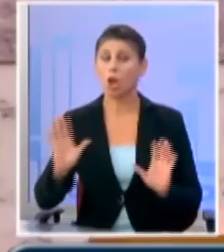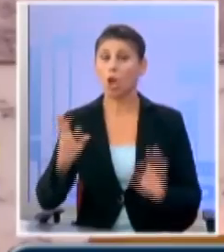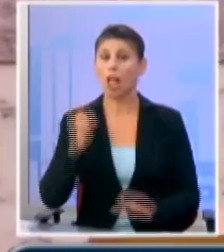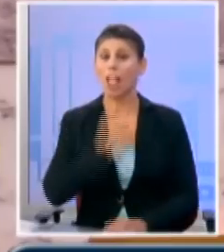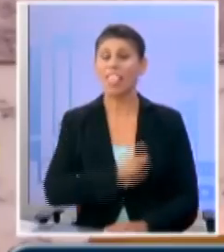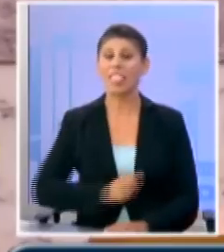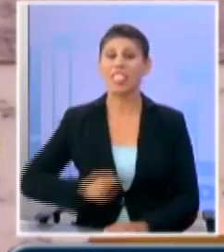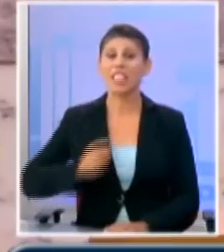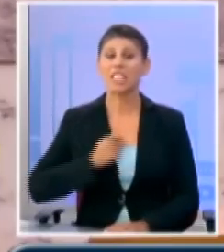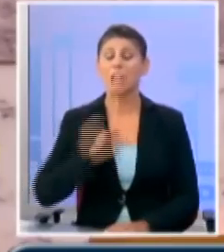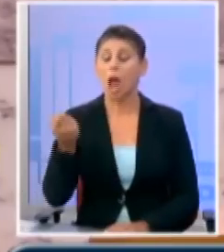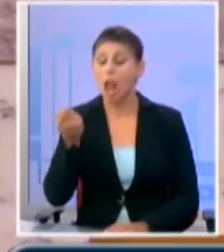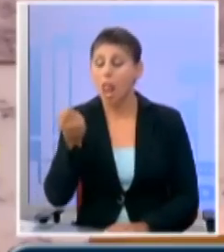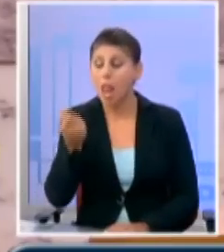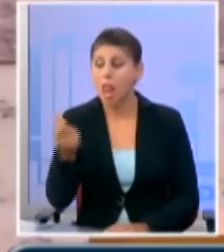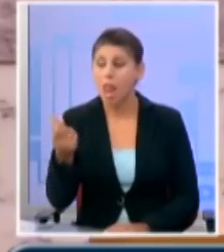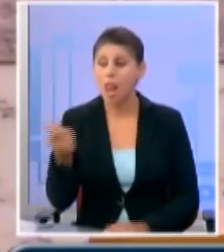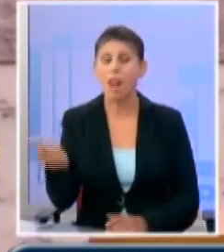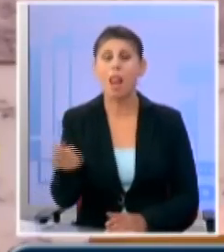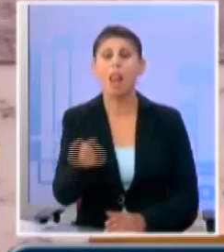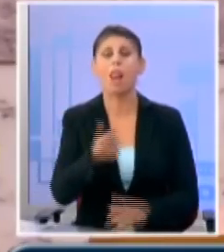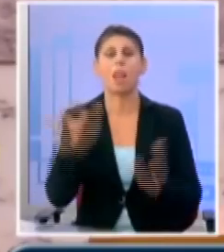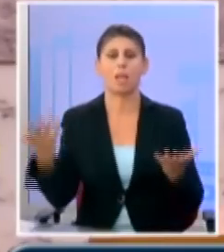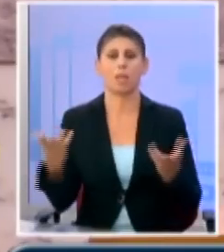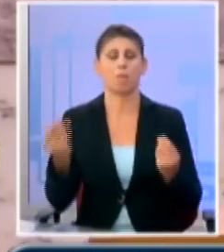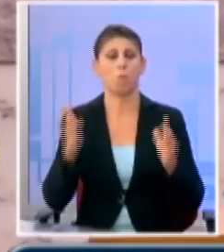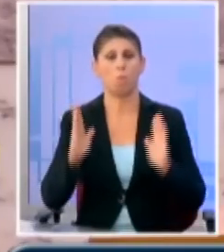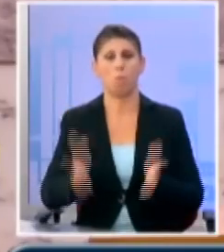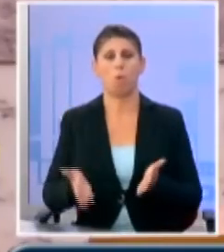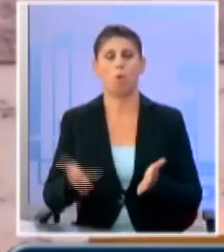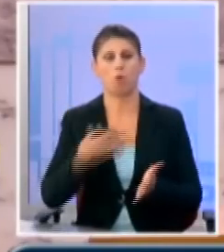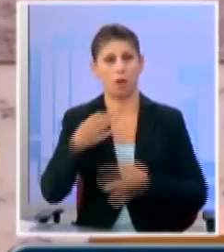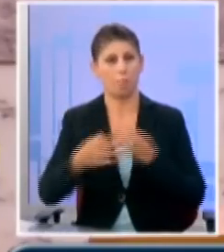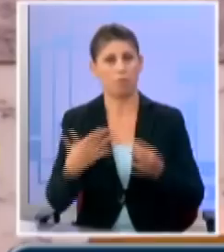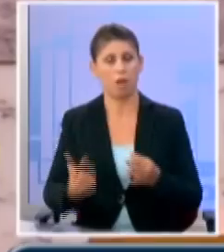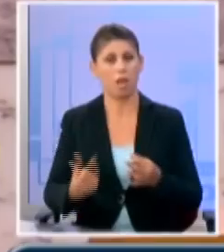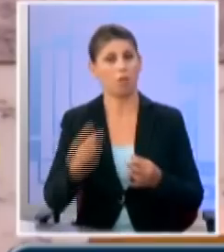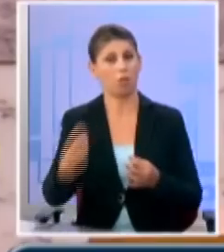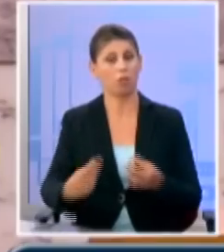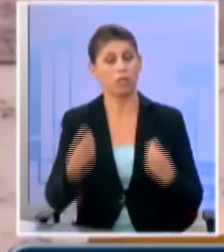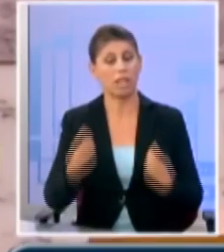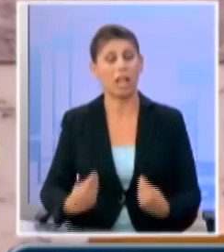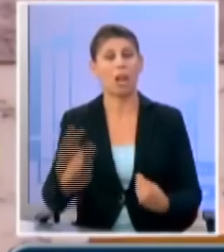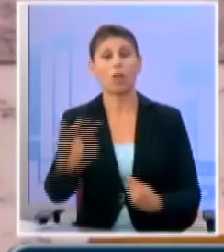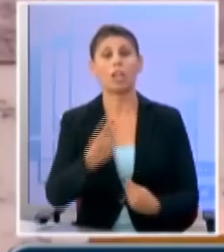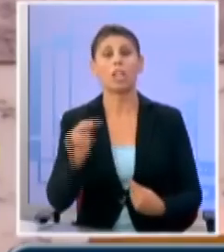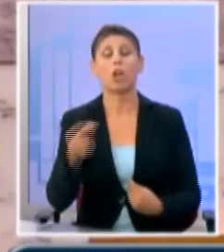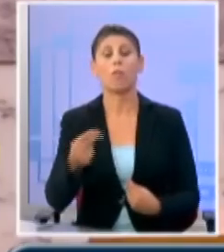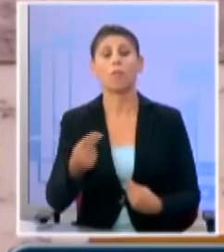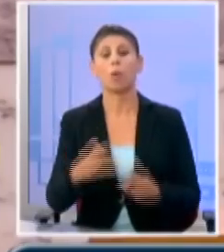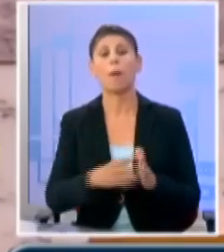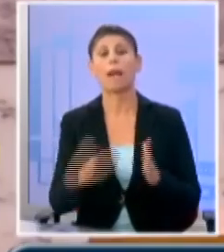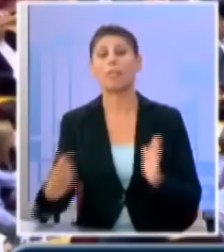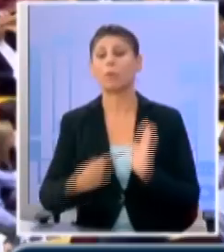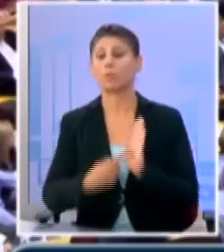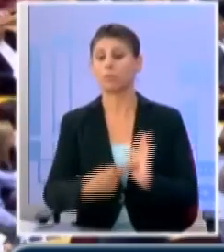Δυστυχώς ελάχιστοι μπορούν, να ολοκληρώσω το δίλεπτο που διαθέτω. Να πούν ότι έχουν δώσει το καλό κοινοβουλευτικό παράδειγμα. Κυρία Πρόεδρε,